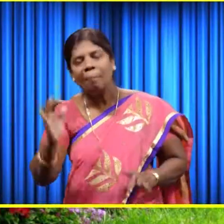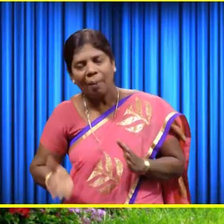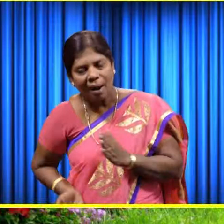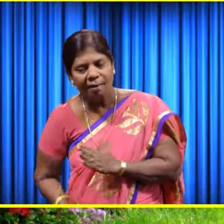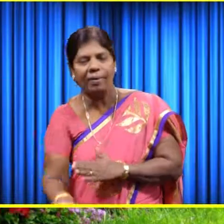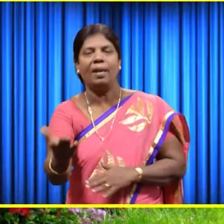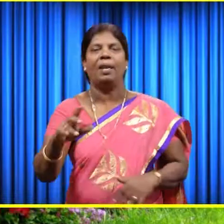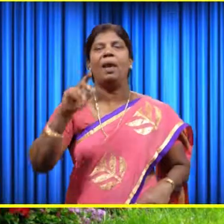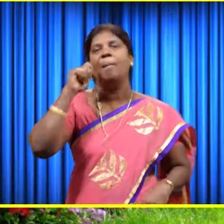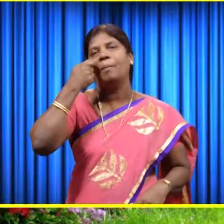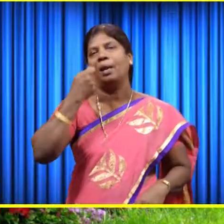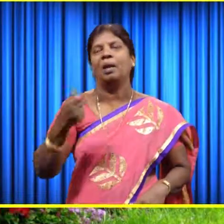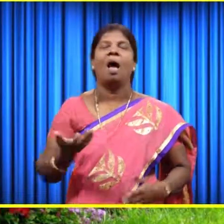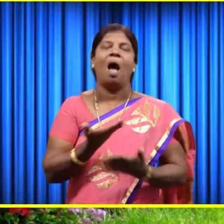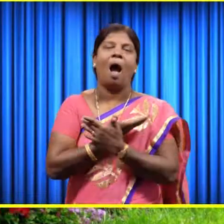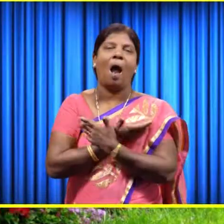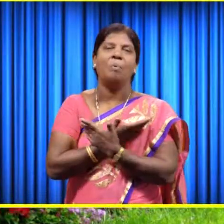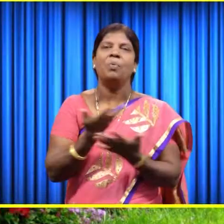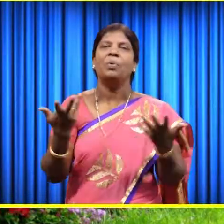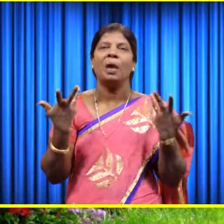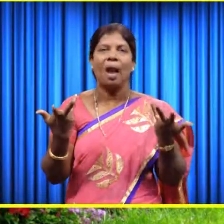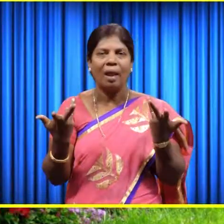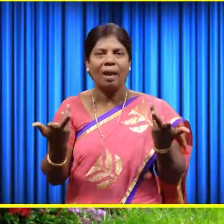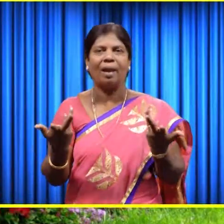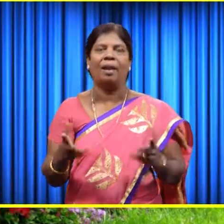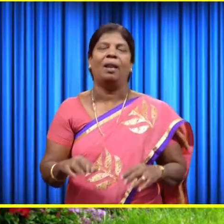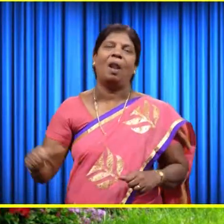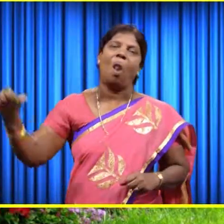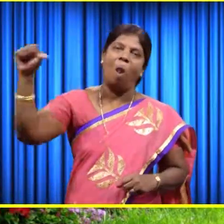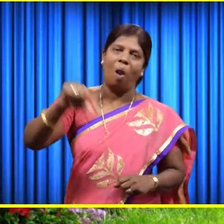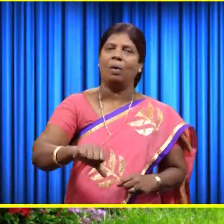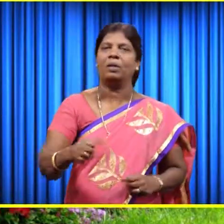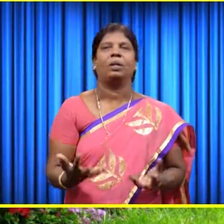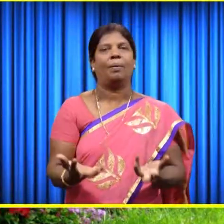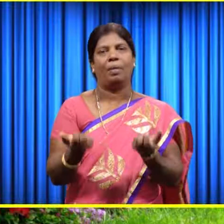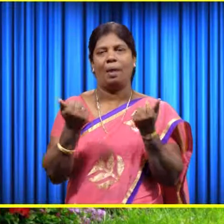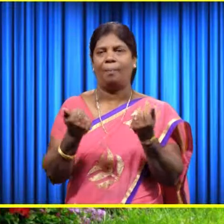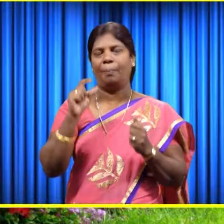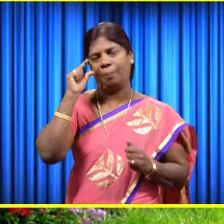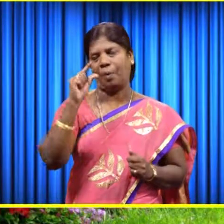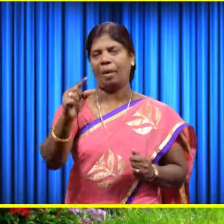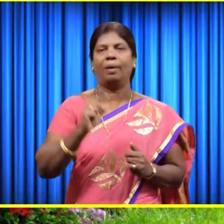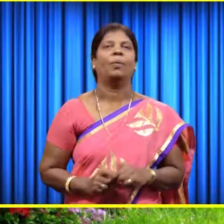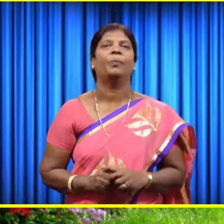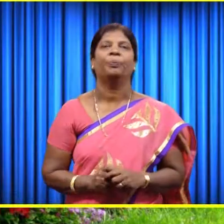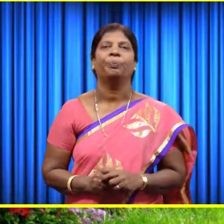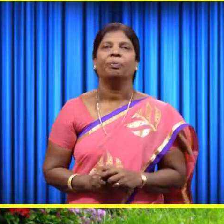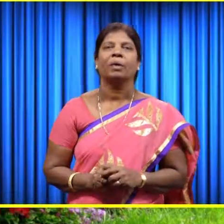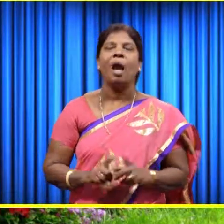வழிகளில் மனுக்குலம் போய் அன்பு என்கிற பெயரிலே சீரழிவை அவைகள் பெற்றுக்கொள்வதை நாம்